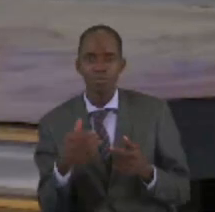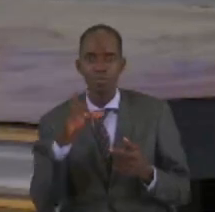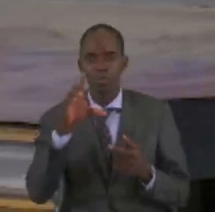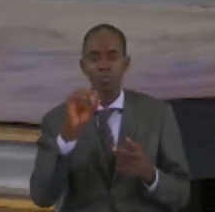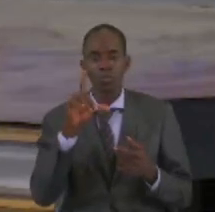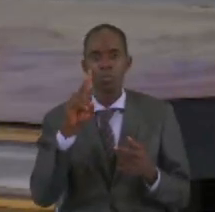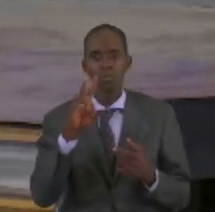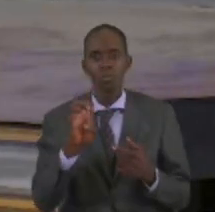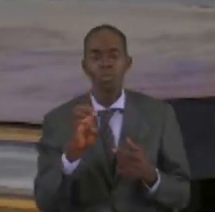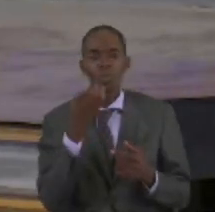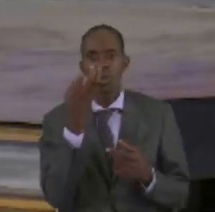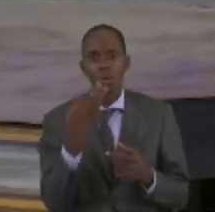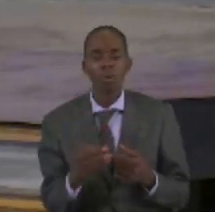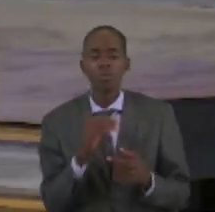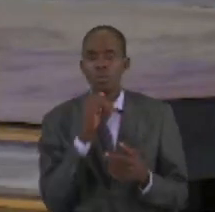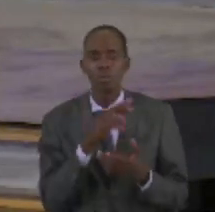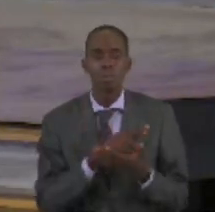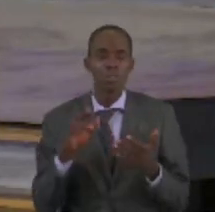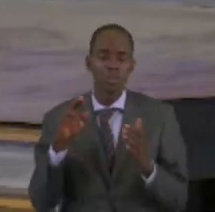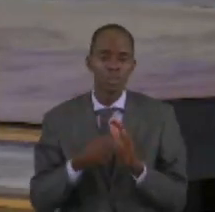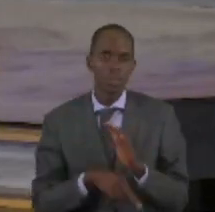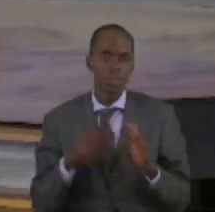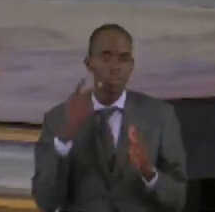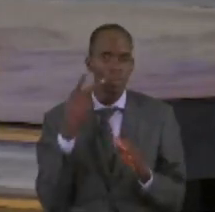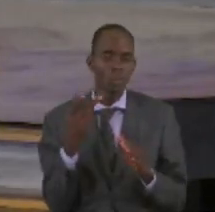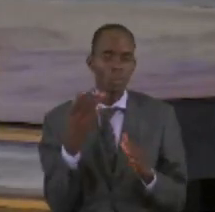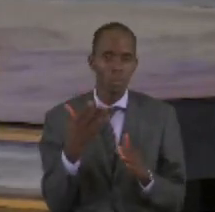la cupidité pour mobile, Dieu en est témoin.